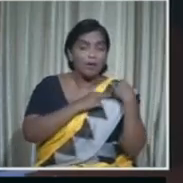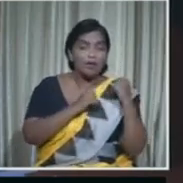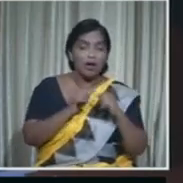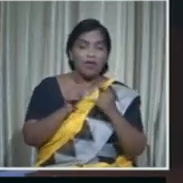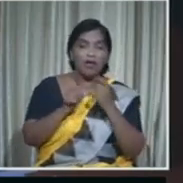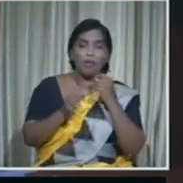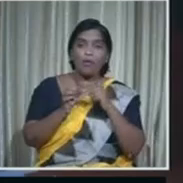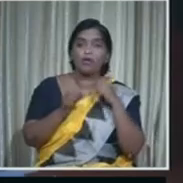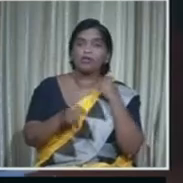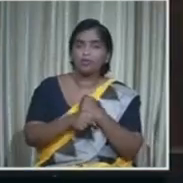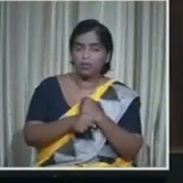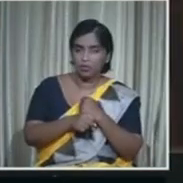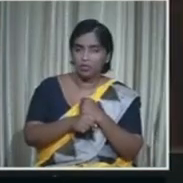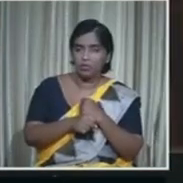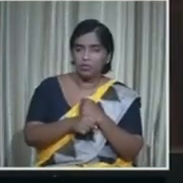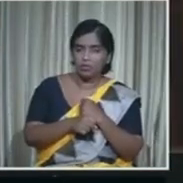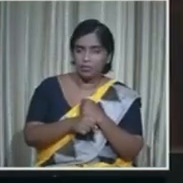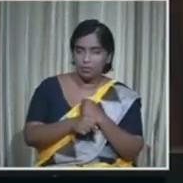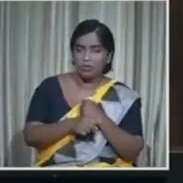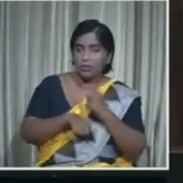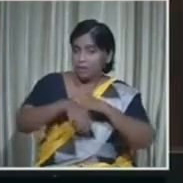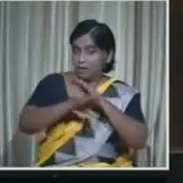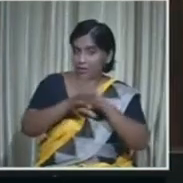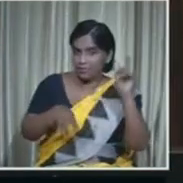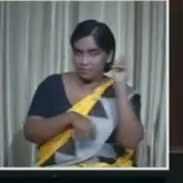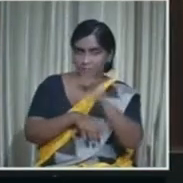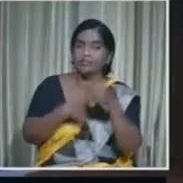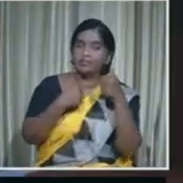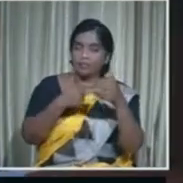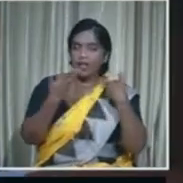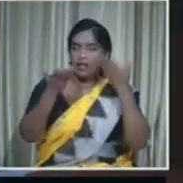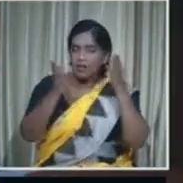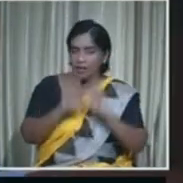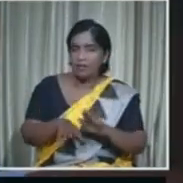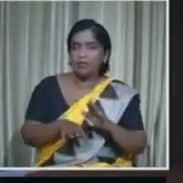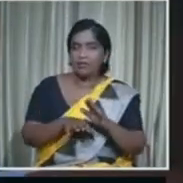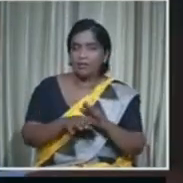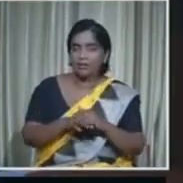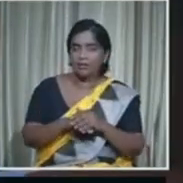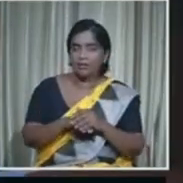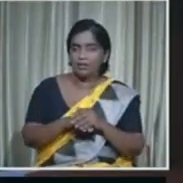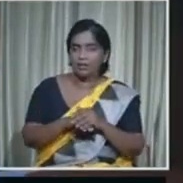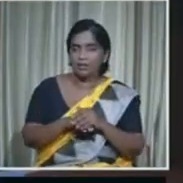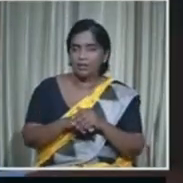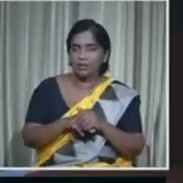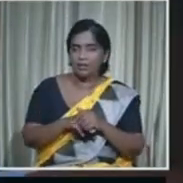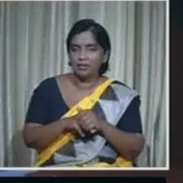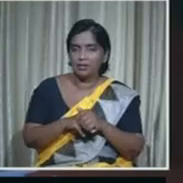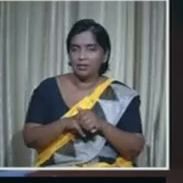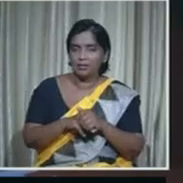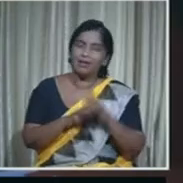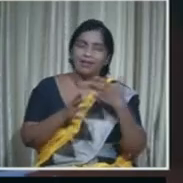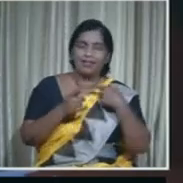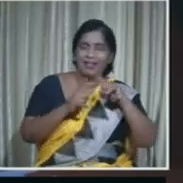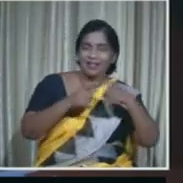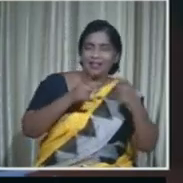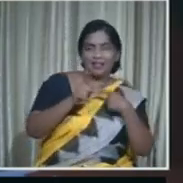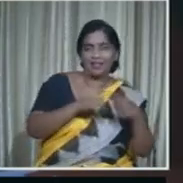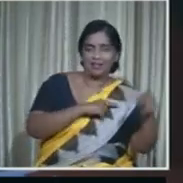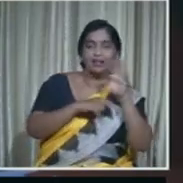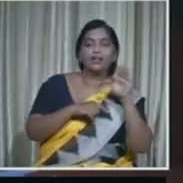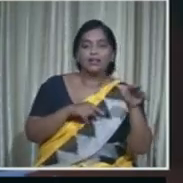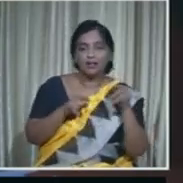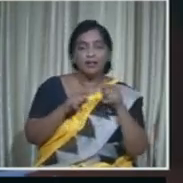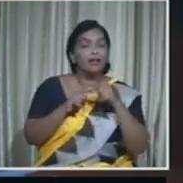කියලා. ගරු මන්ත්‍රීමා කාලේ අවසන්. අවසන් කරා. අවසන් වශයෙන් ඒ නිසා කියන්නේ ඒක ටිකක් අතරමැද කතාවක්. ඒ නිසා අවසන් වශයෙන් කියන ගරු